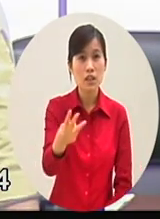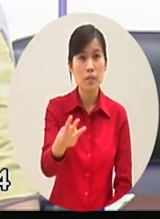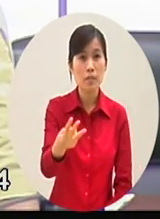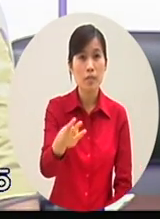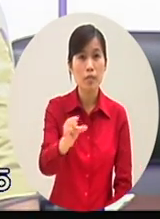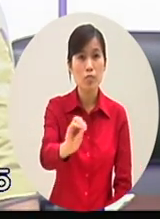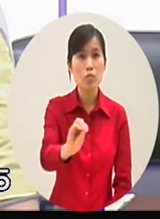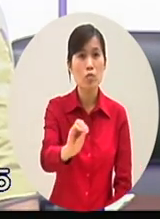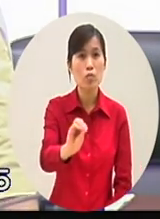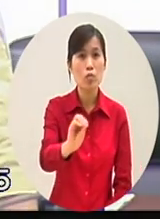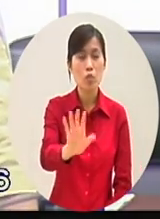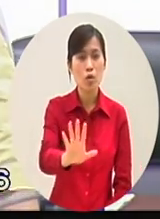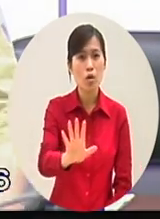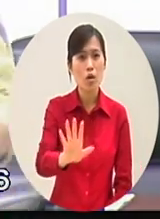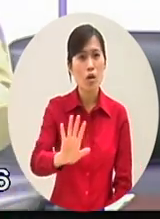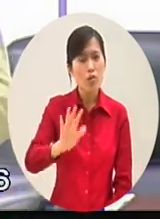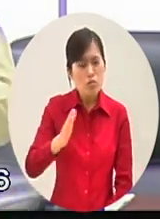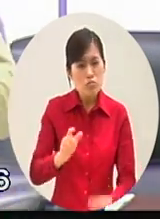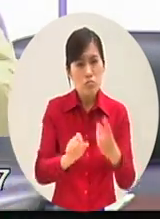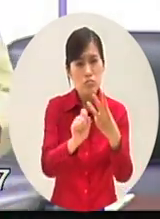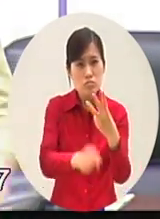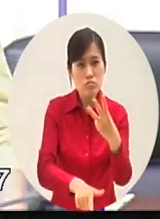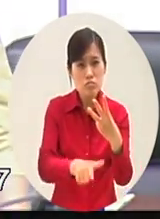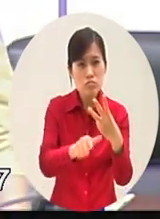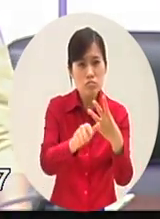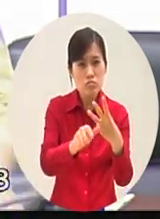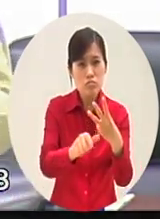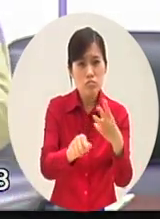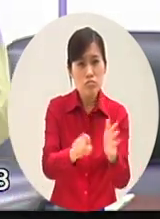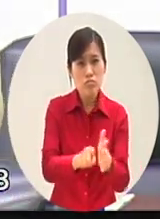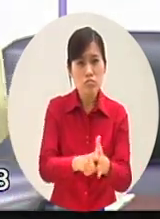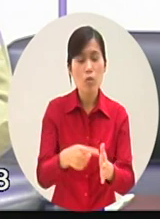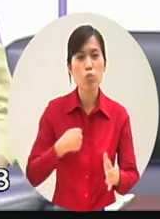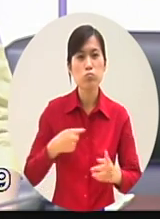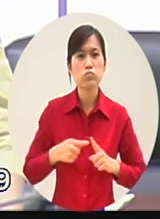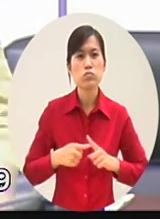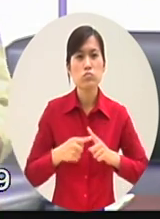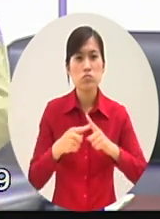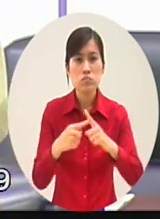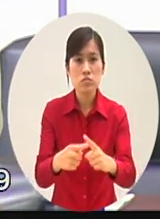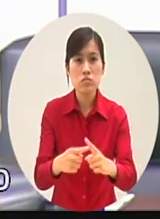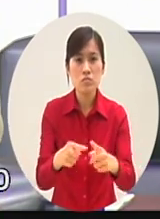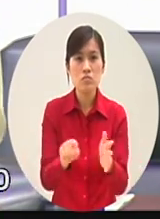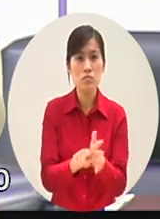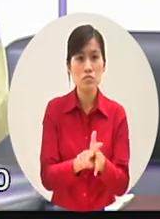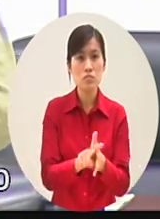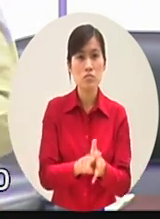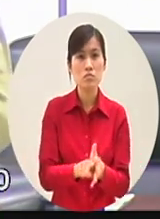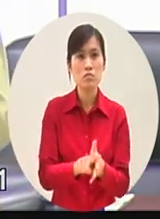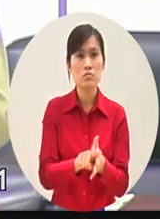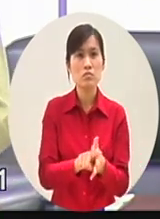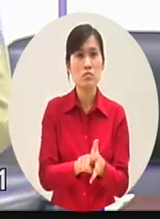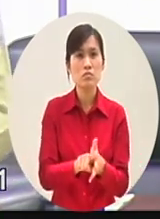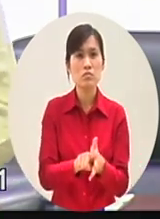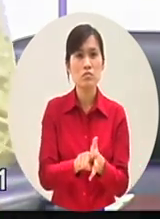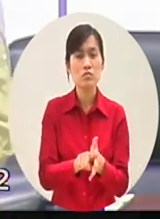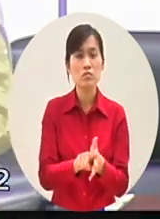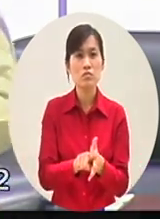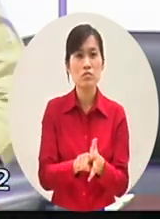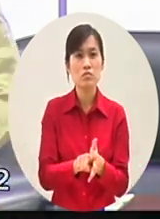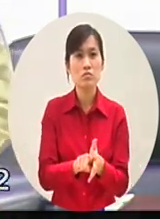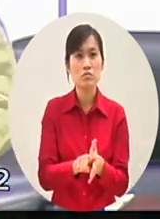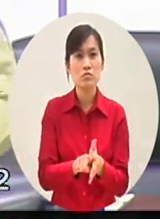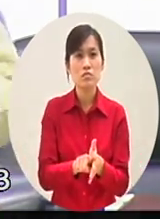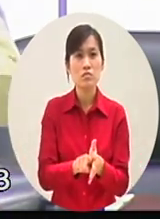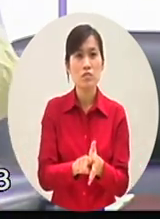我3月份我又去现场会勘的时候，这一条路说经费又还没